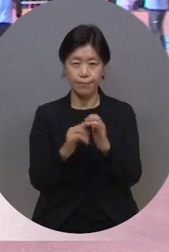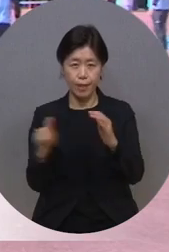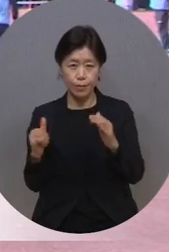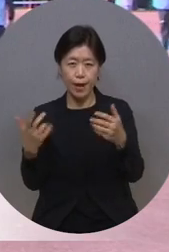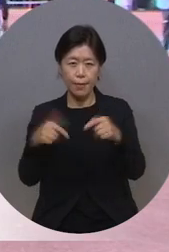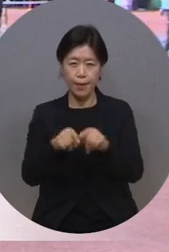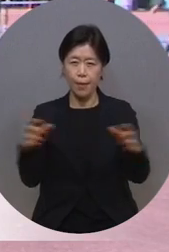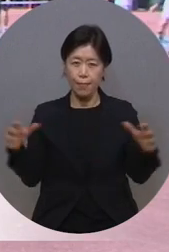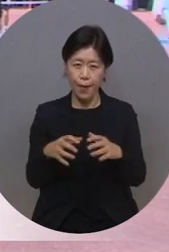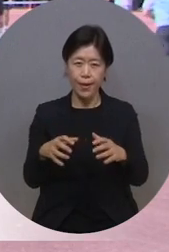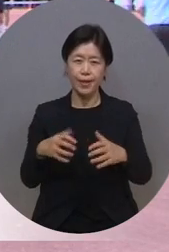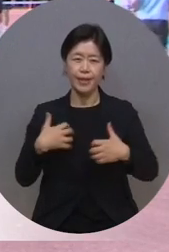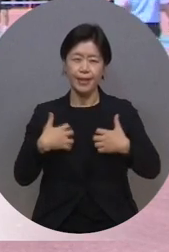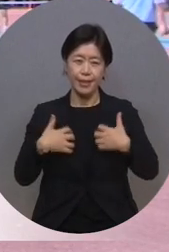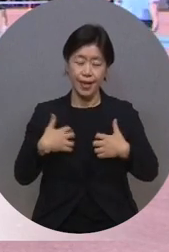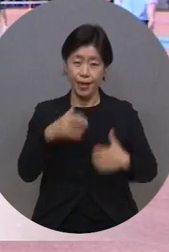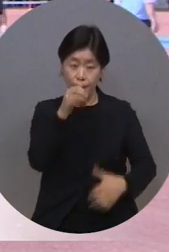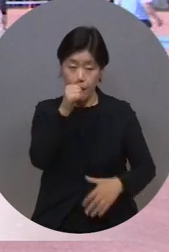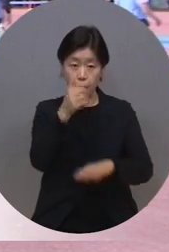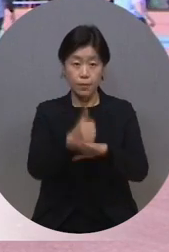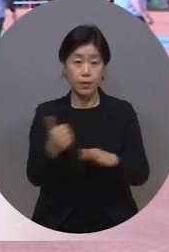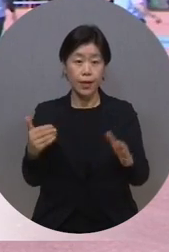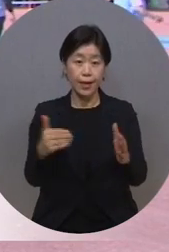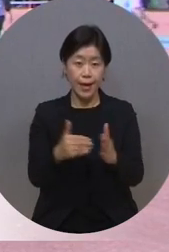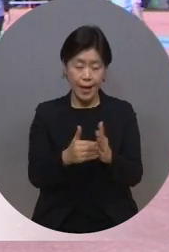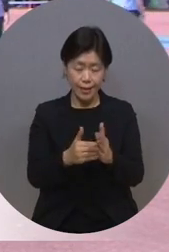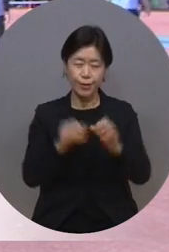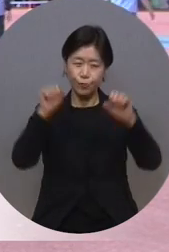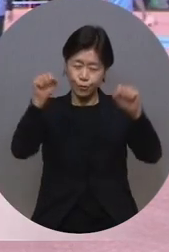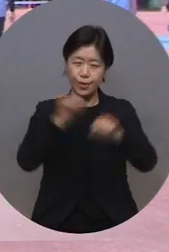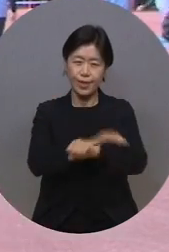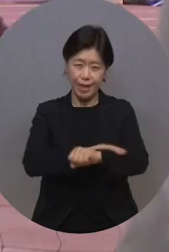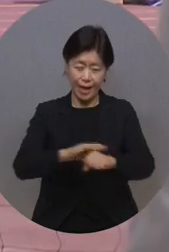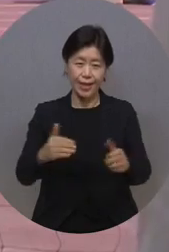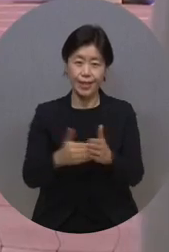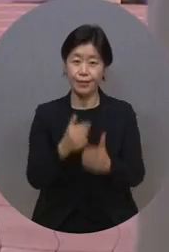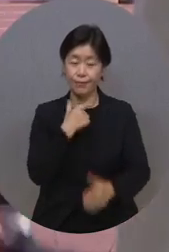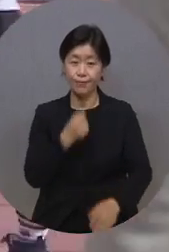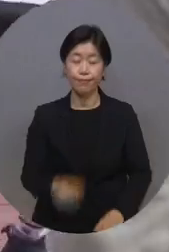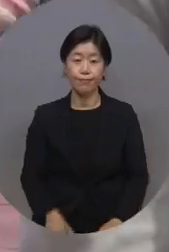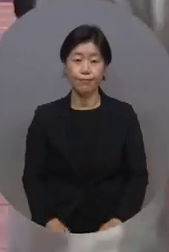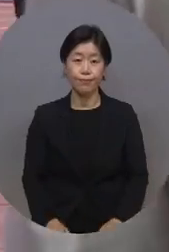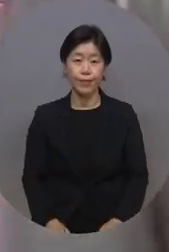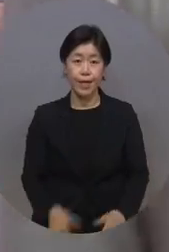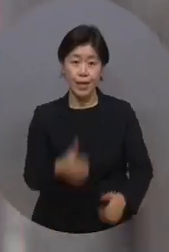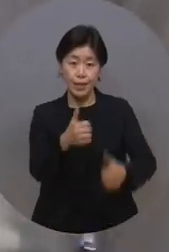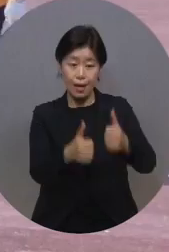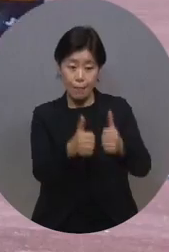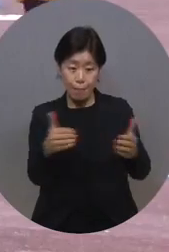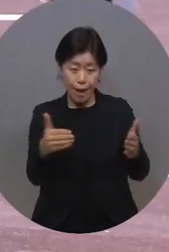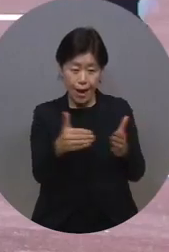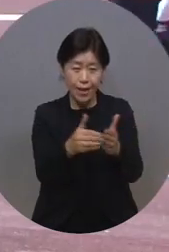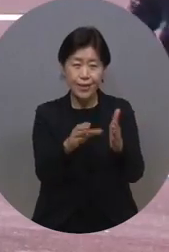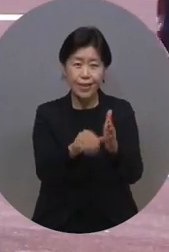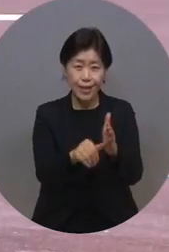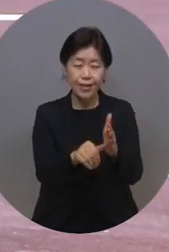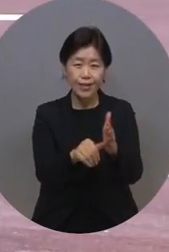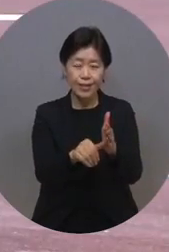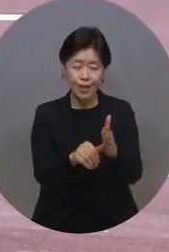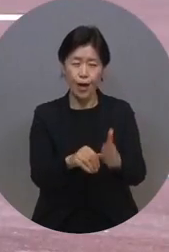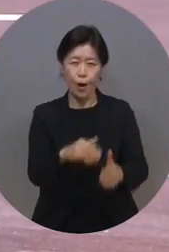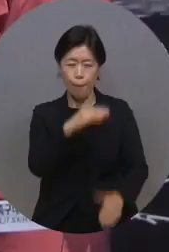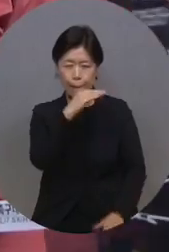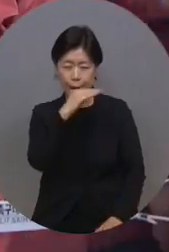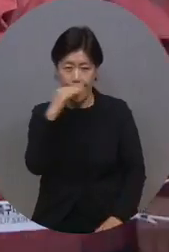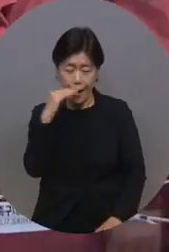돼서 너무 좋습니다. 끝까지 즐거운 운동회가 되었으면 좋겠습니다. 경기가 끝날 때까지 회원들이 페어플레이를